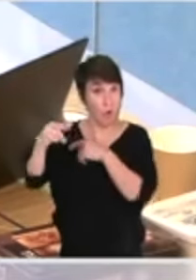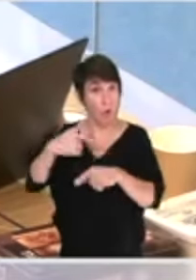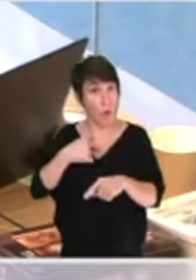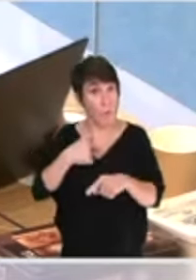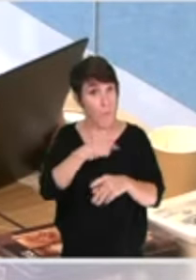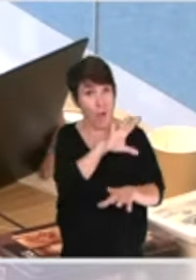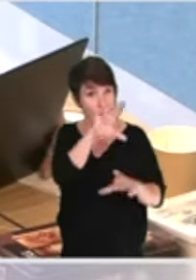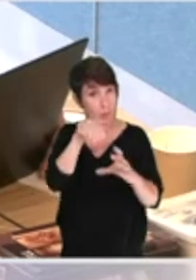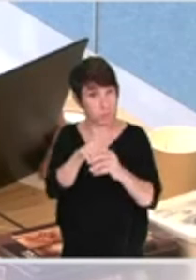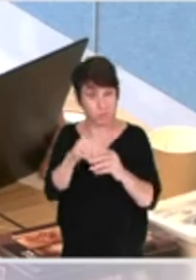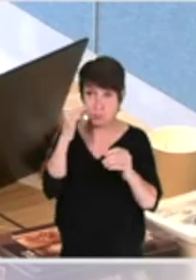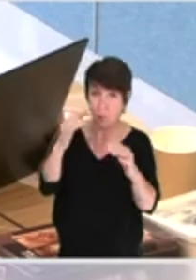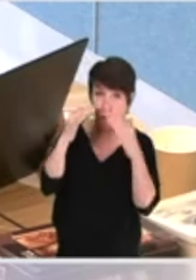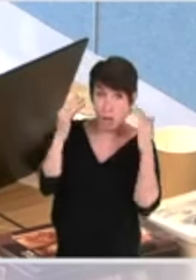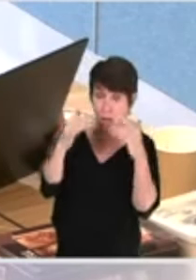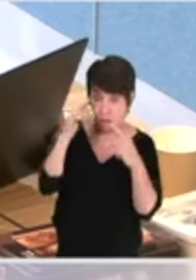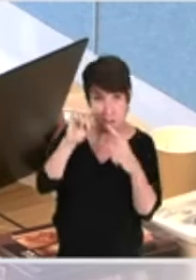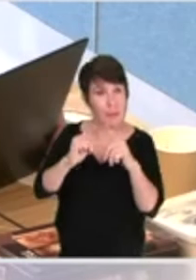d'autres Grenoblois.